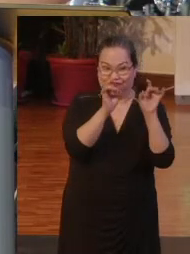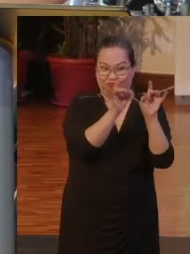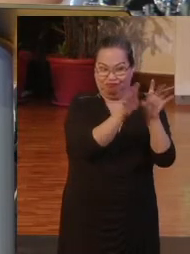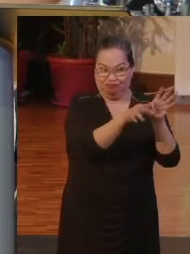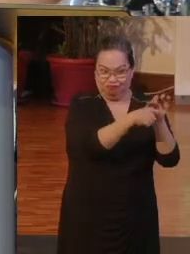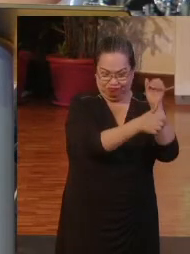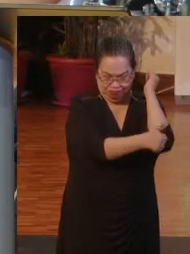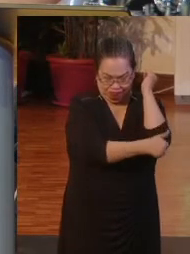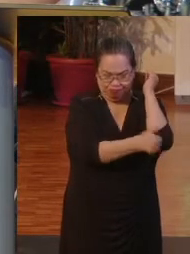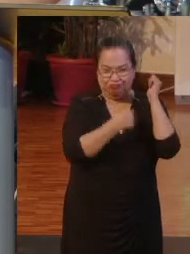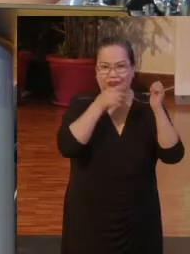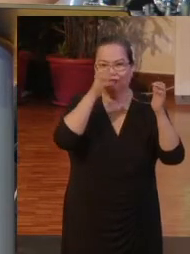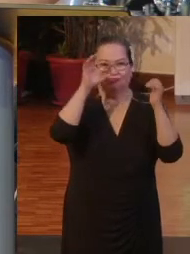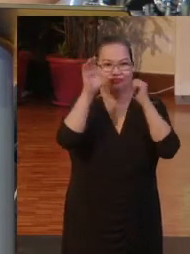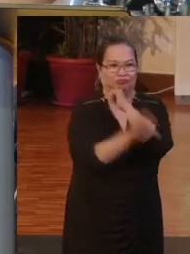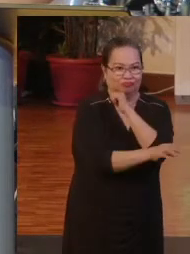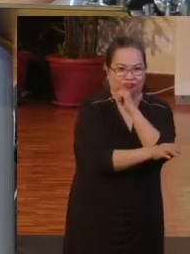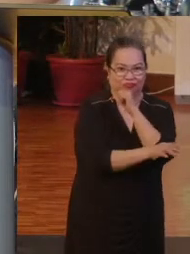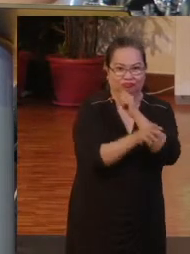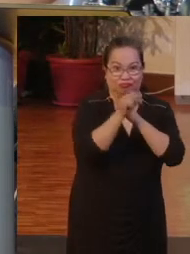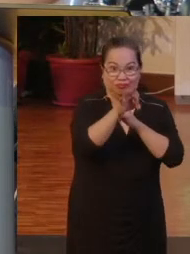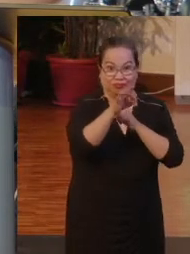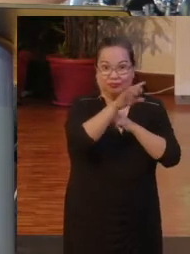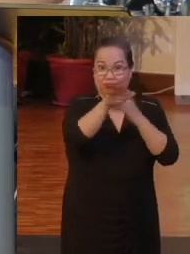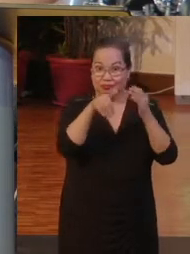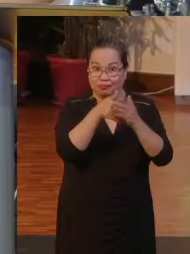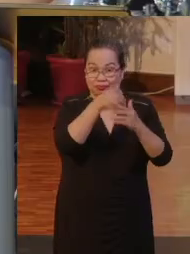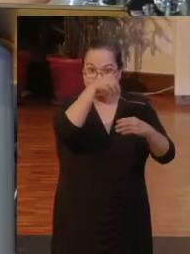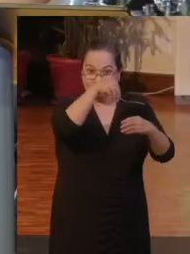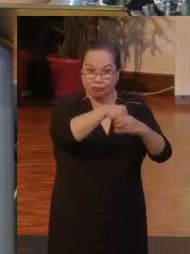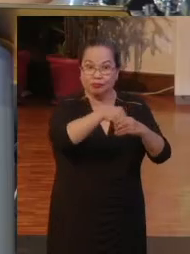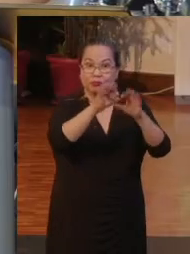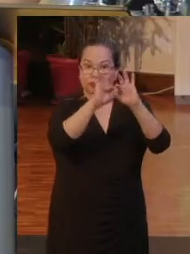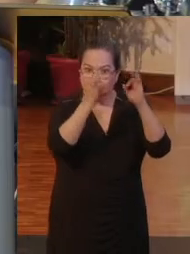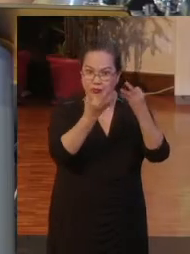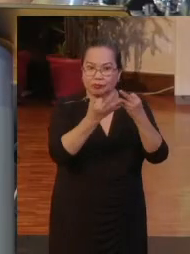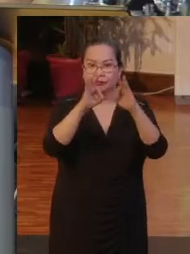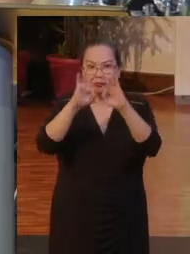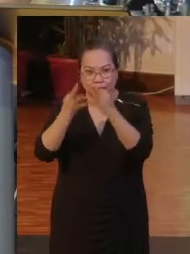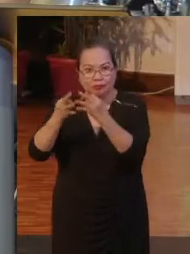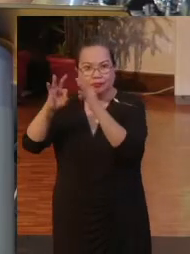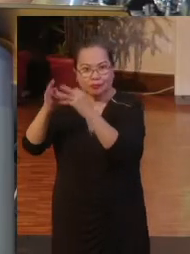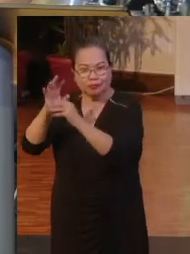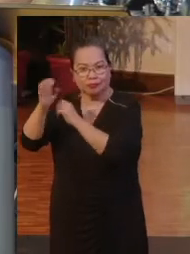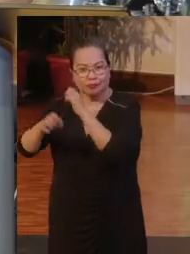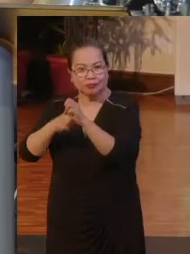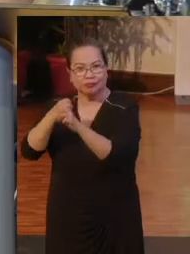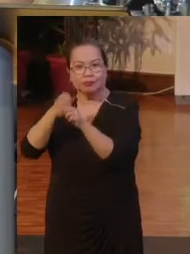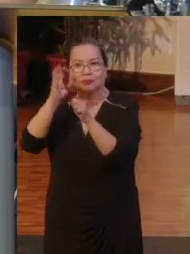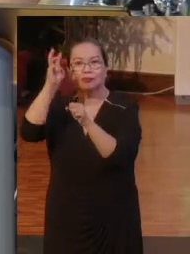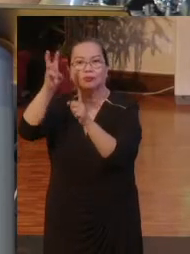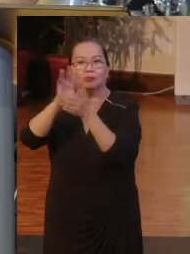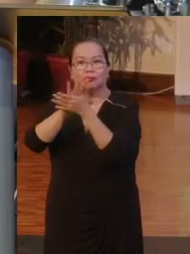I will curse. And in you all the families of the earth shall